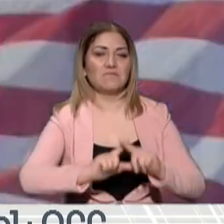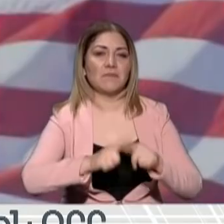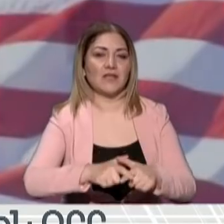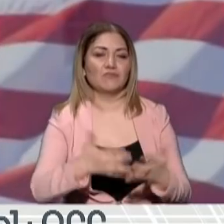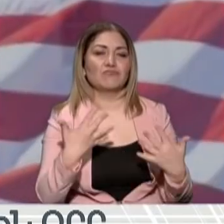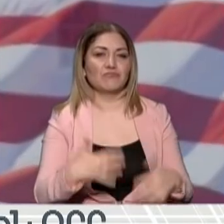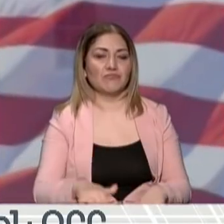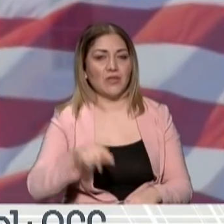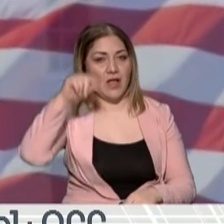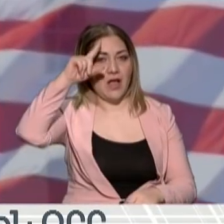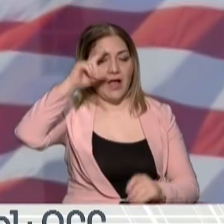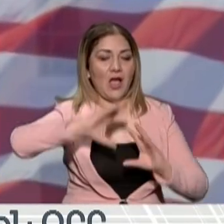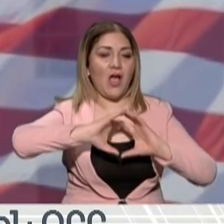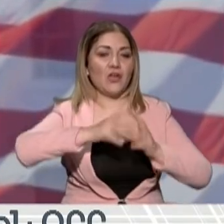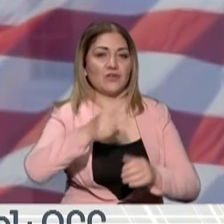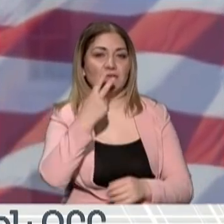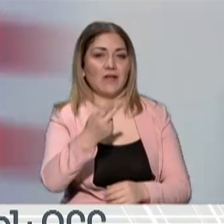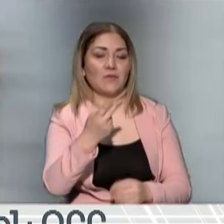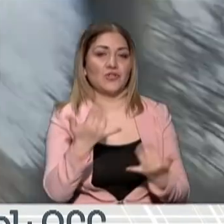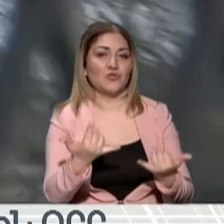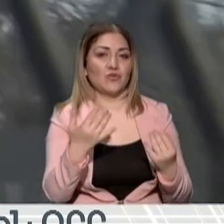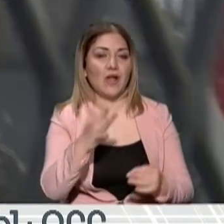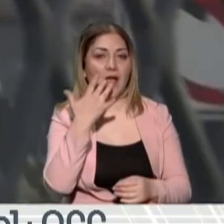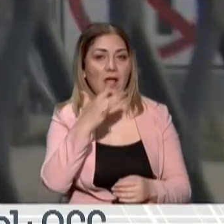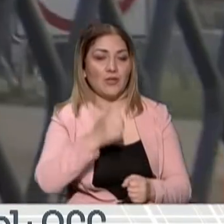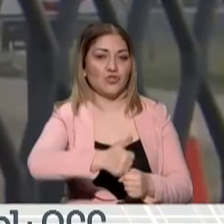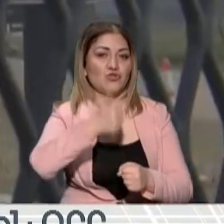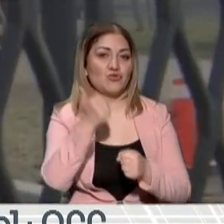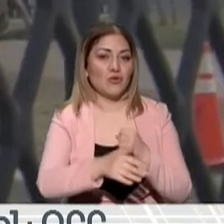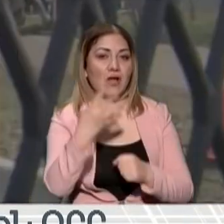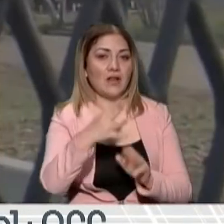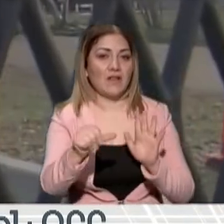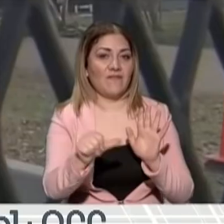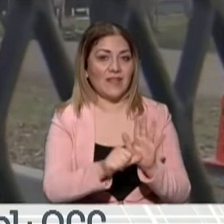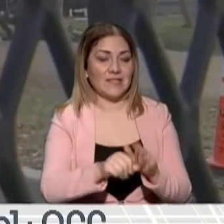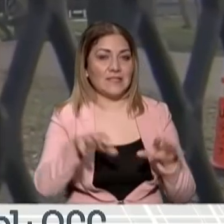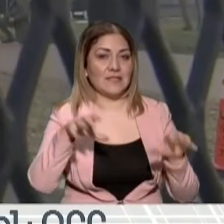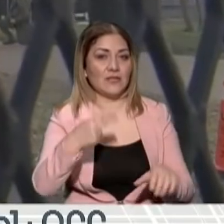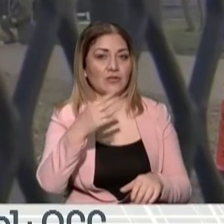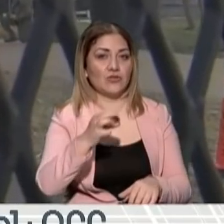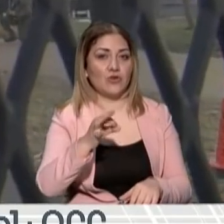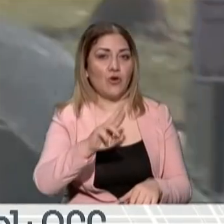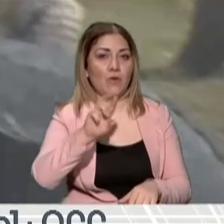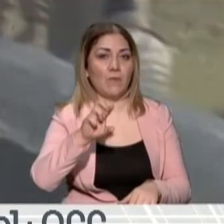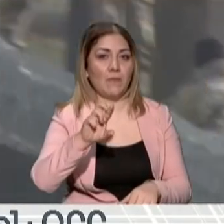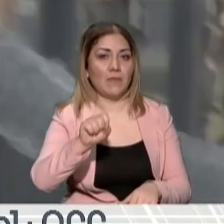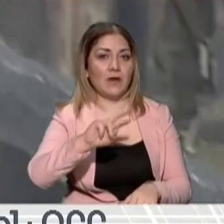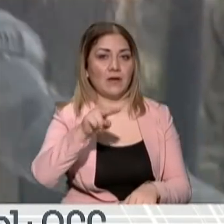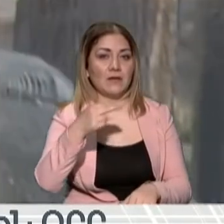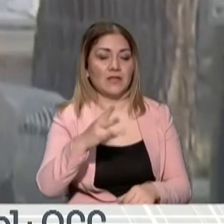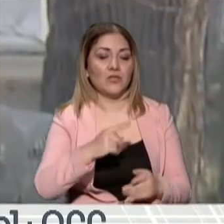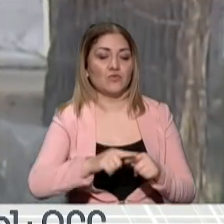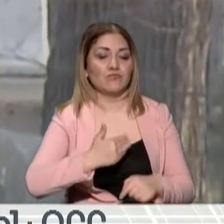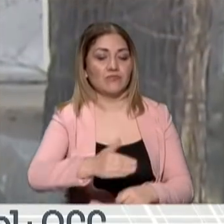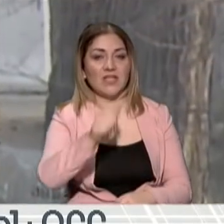ունի։ Աշխարհի հայացքն այսօր դեպի Վաշինգտոն է։ ԱՄՆ 46-րդ նախագահ Ջո Բայդենի երթմնակալության արարողությունը